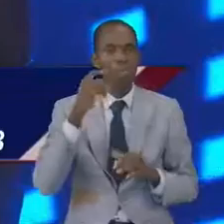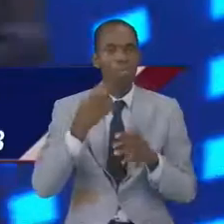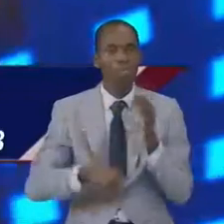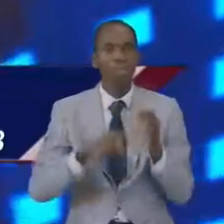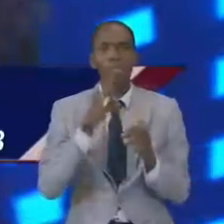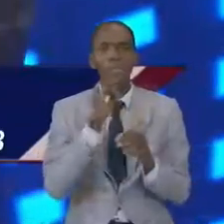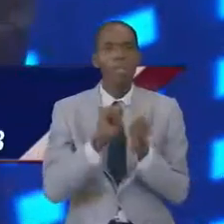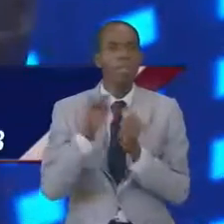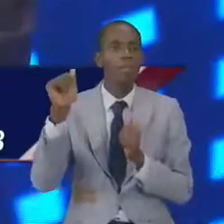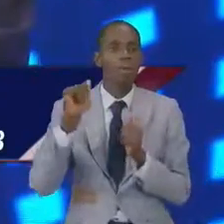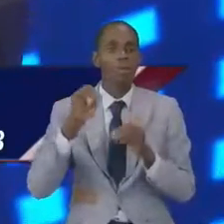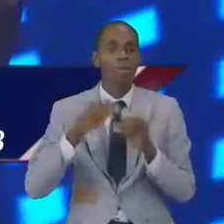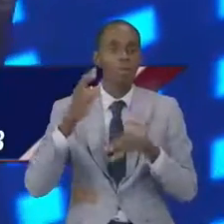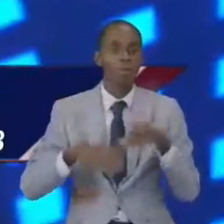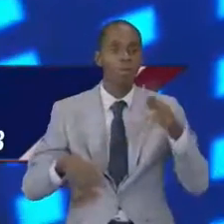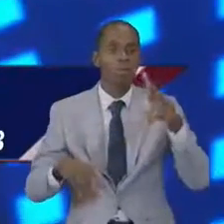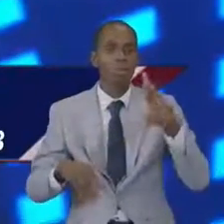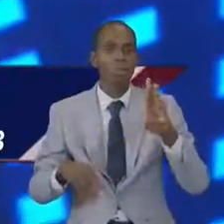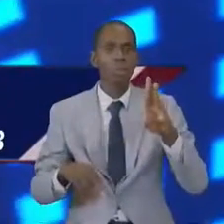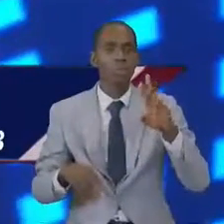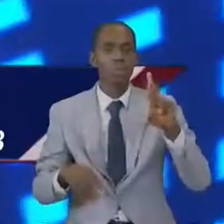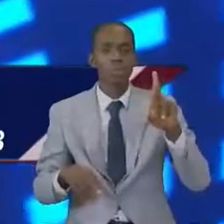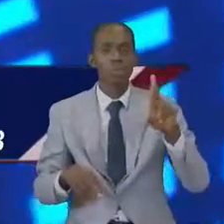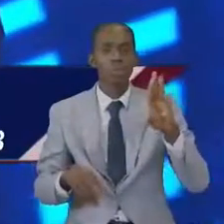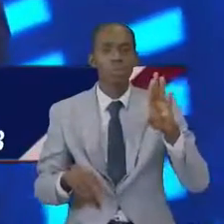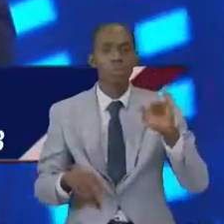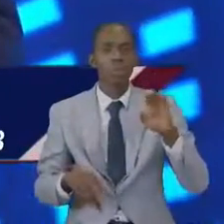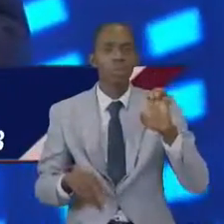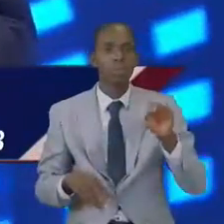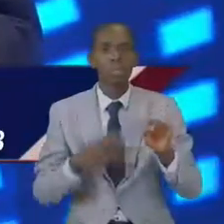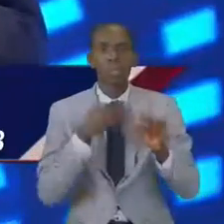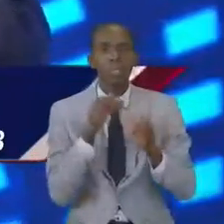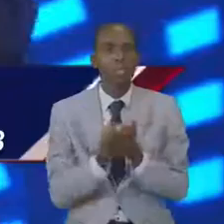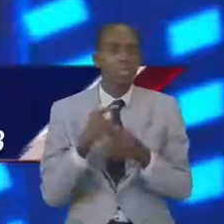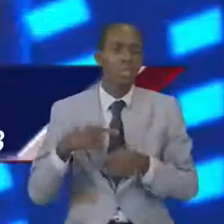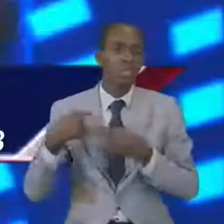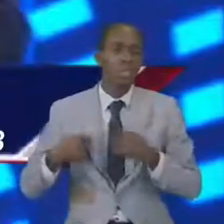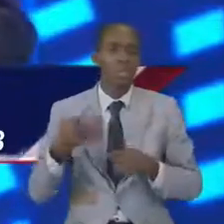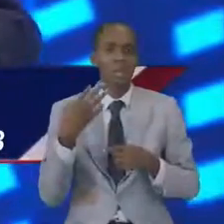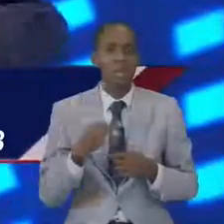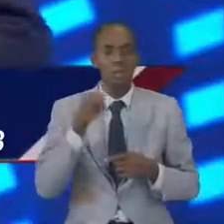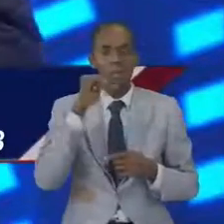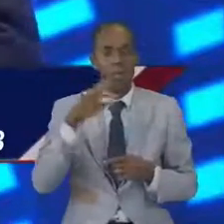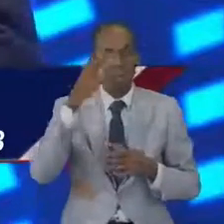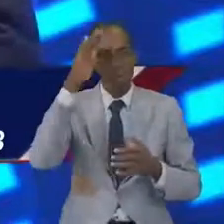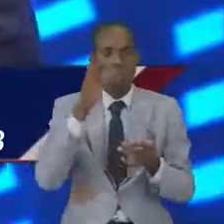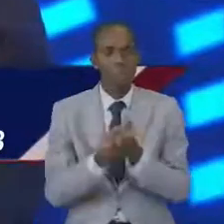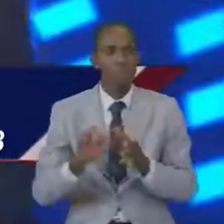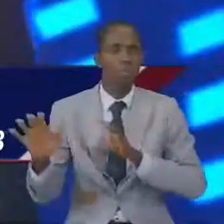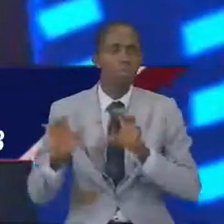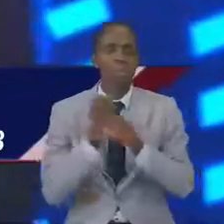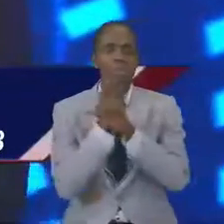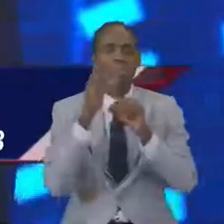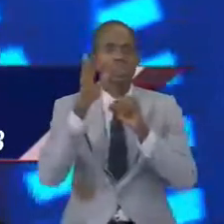plus de valeur que les perles verset 11 le cœur de son mari a confiance en elle